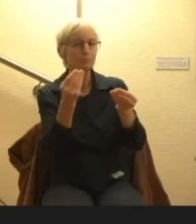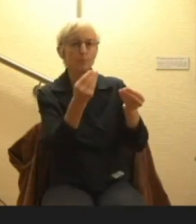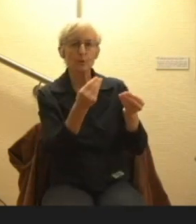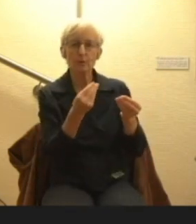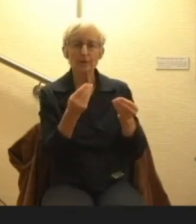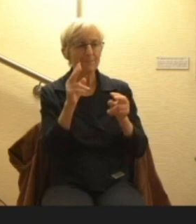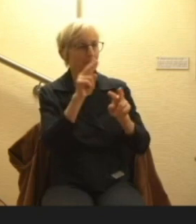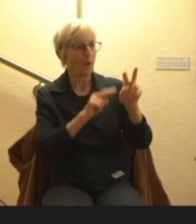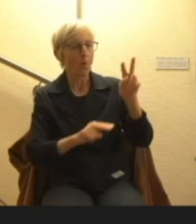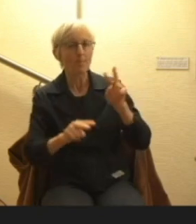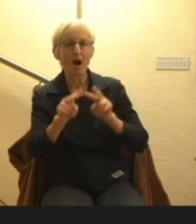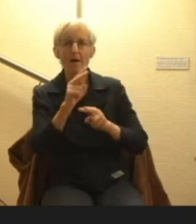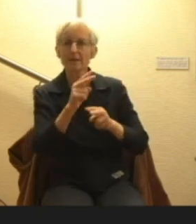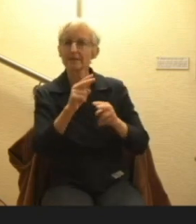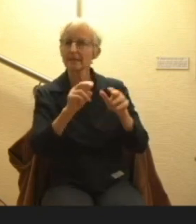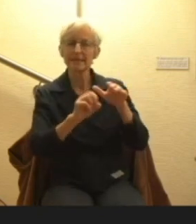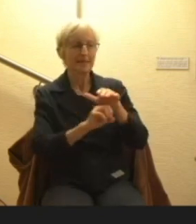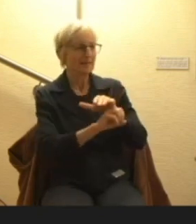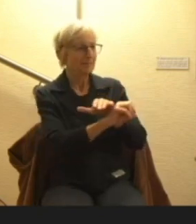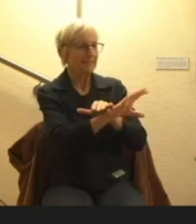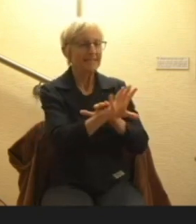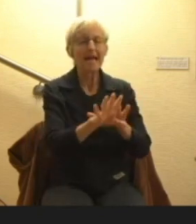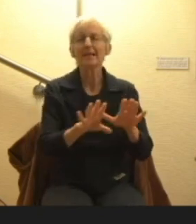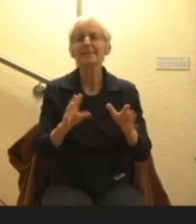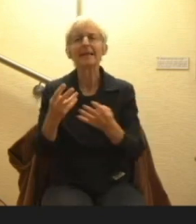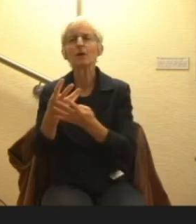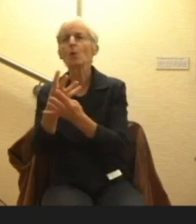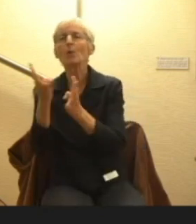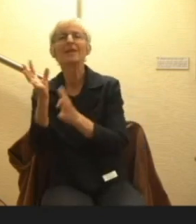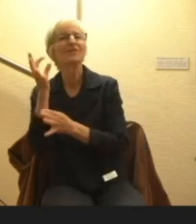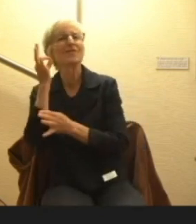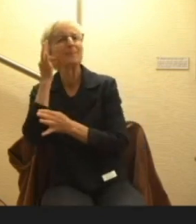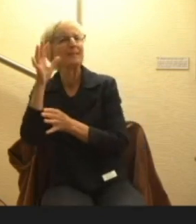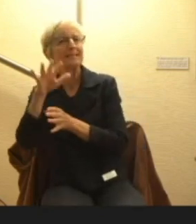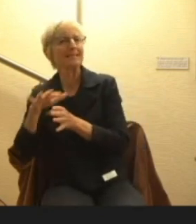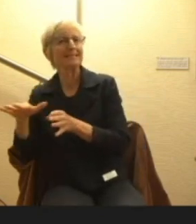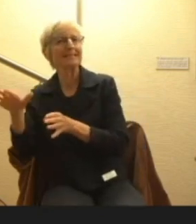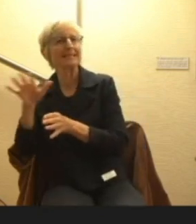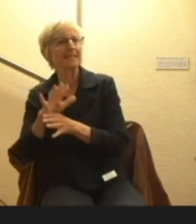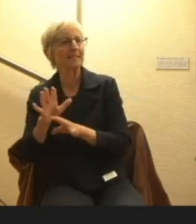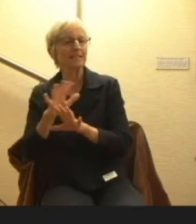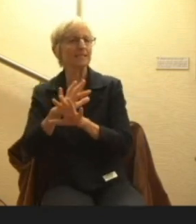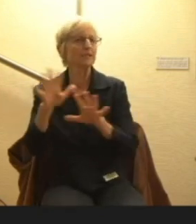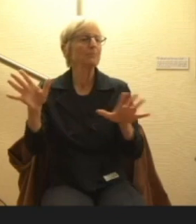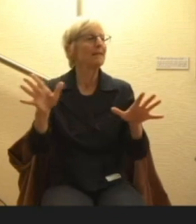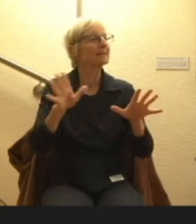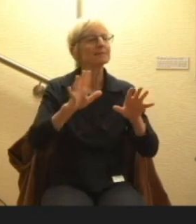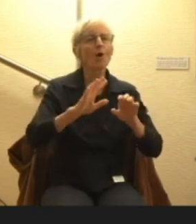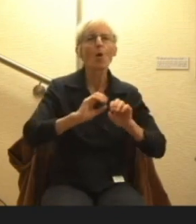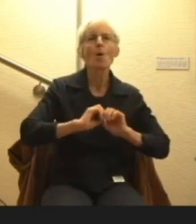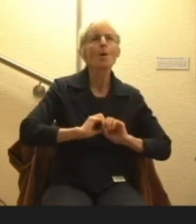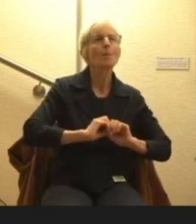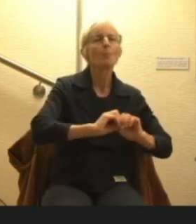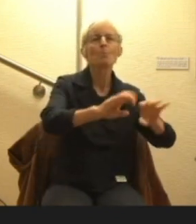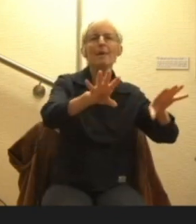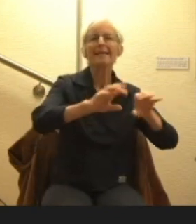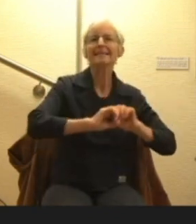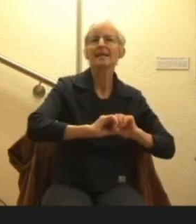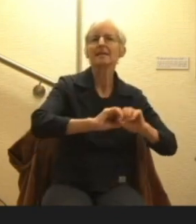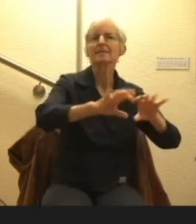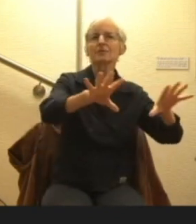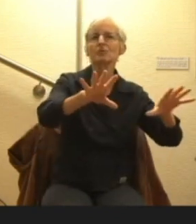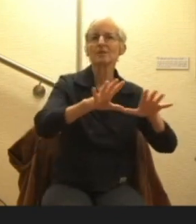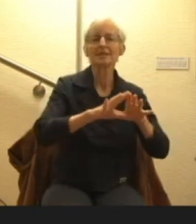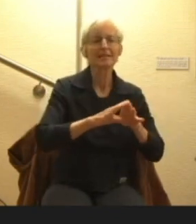Diskurs, weniger jetzt in queer-feministischen Kreisen als, ich weiß nicht, in den sogenannten Mainstream-Medien, habe ich das Gefühl,